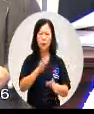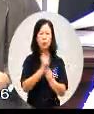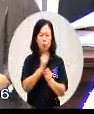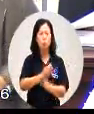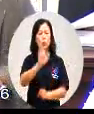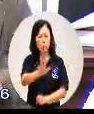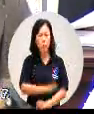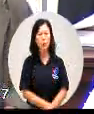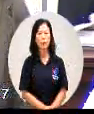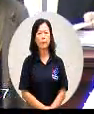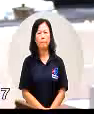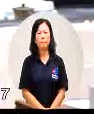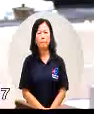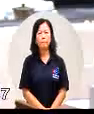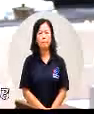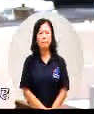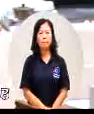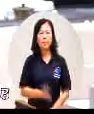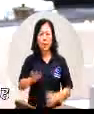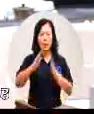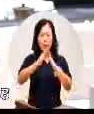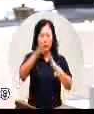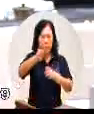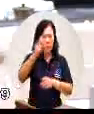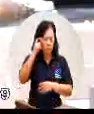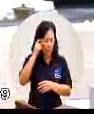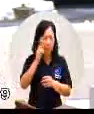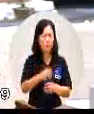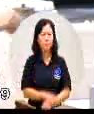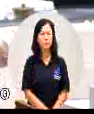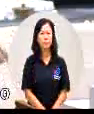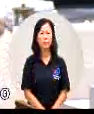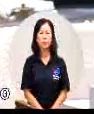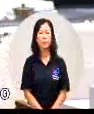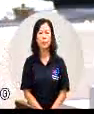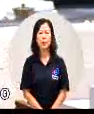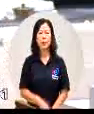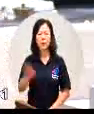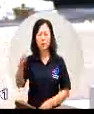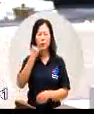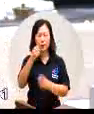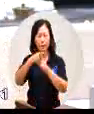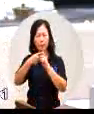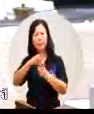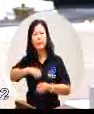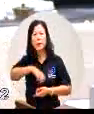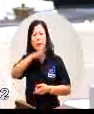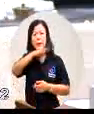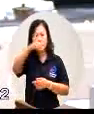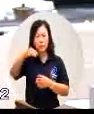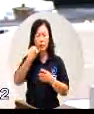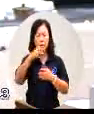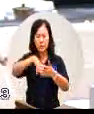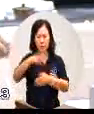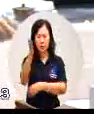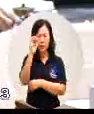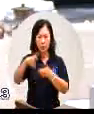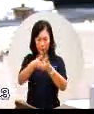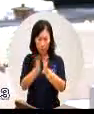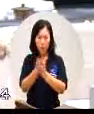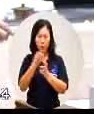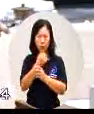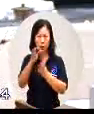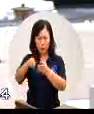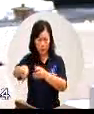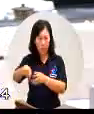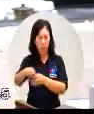中，谢谢。 哎，市长，我想哈，李小姐，虽然半屏山是内政部营建署的，这